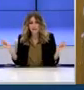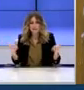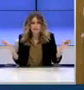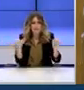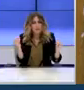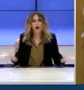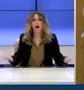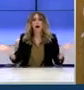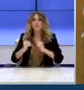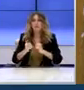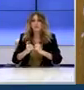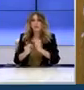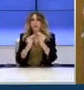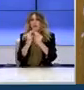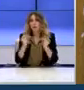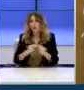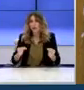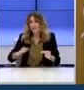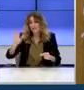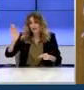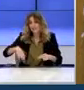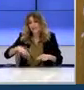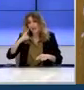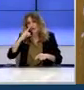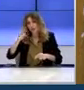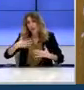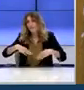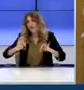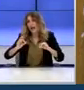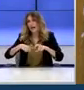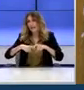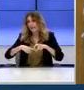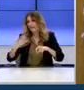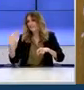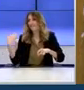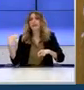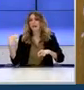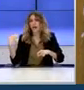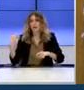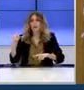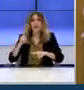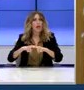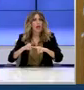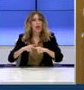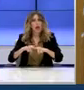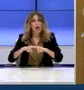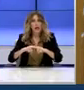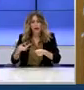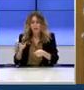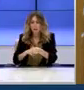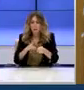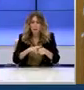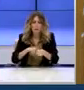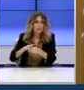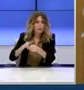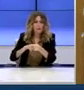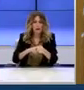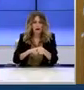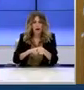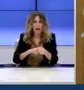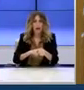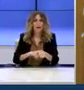έφτασε τέλη Νοέμβρη, αρχές Δεκέμβρη να καταγράφει θλιβερή πρωτιά σε θανάτους ανά 100.000